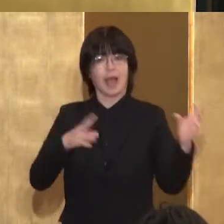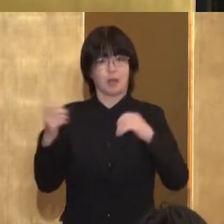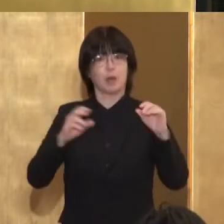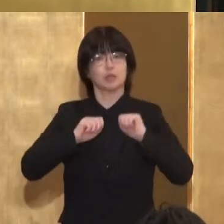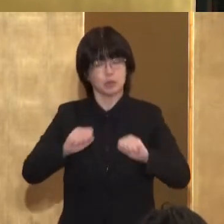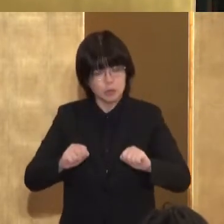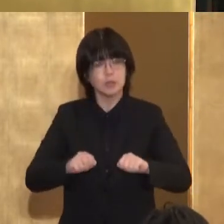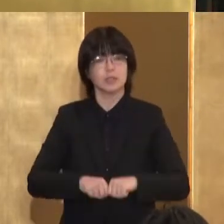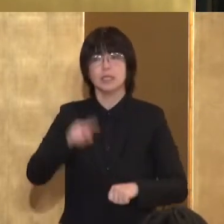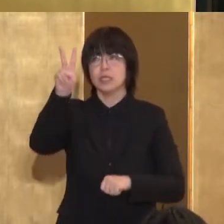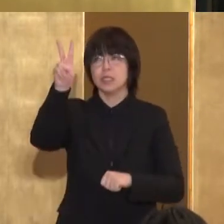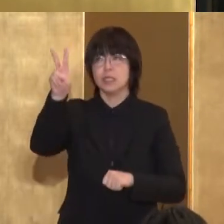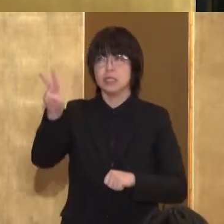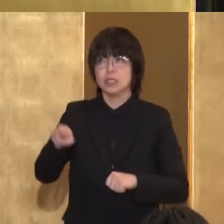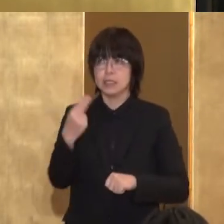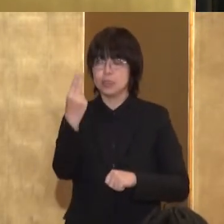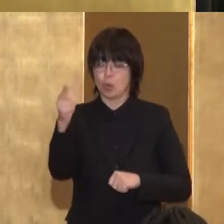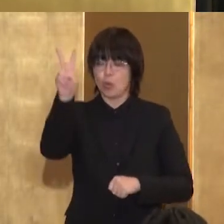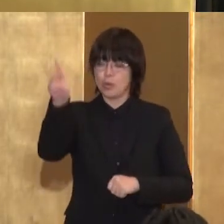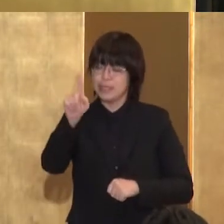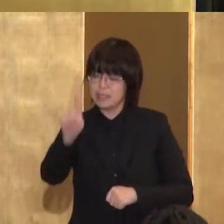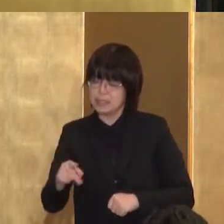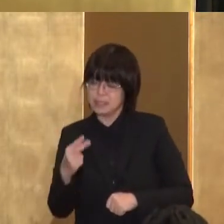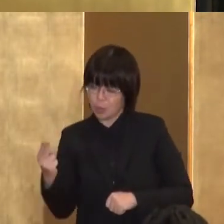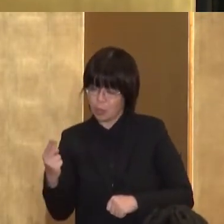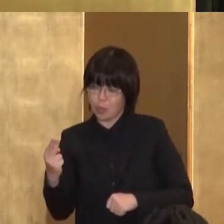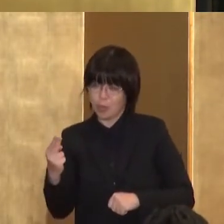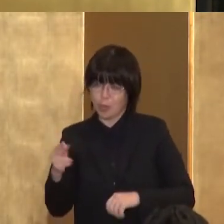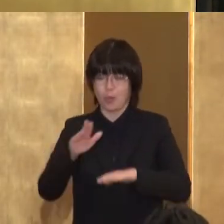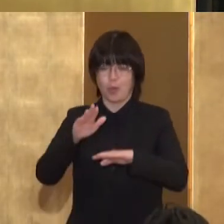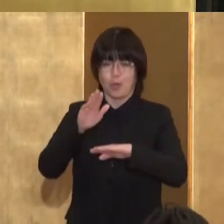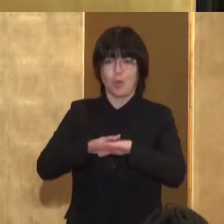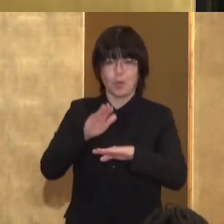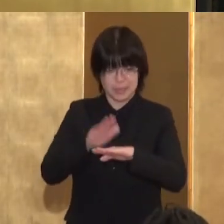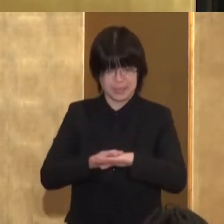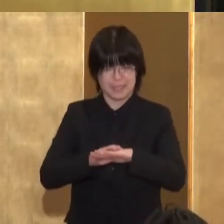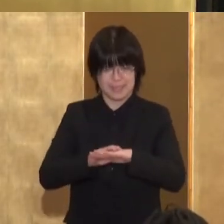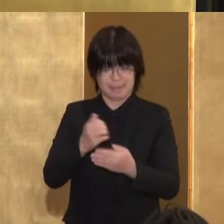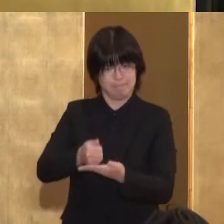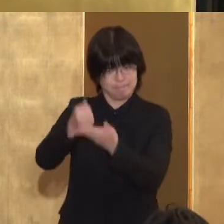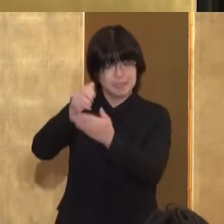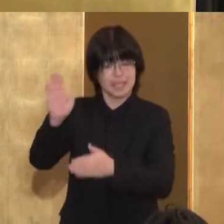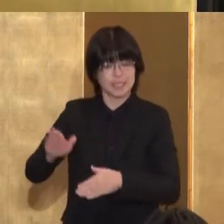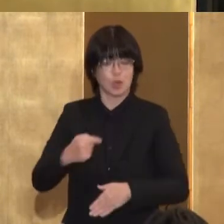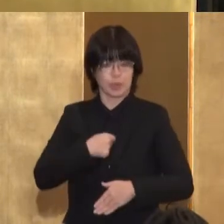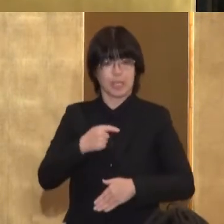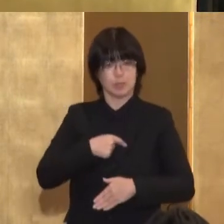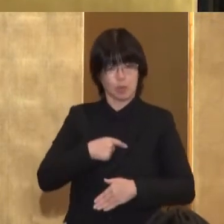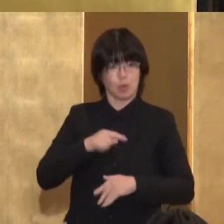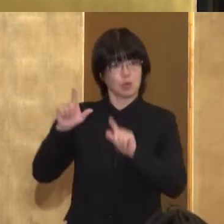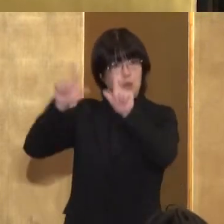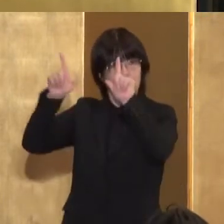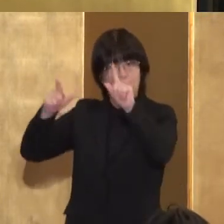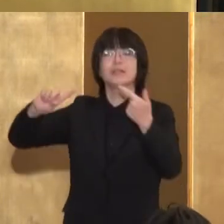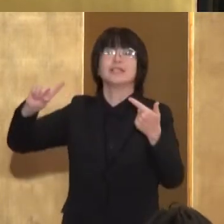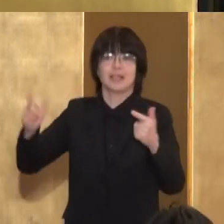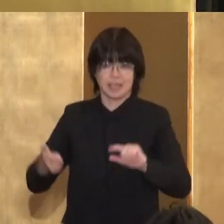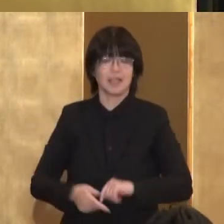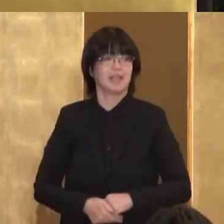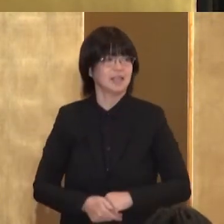なリトリート方式が主流になっています。したがって私も東京ではな